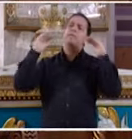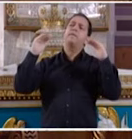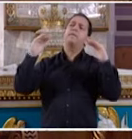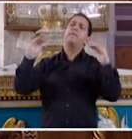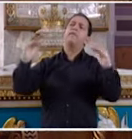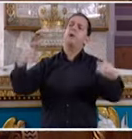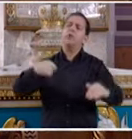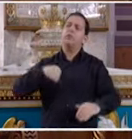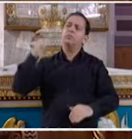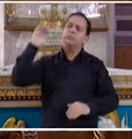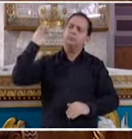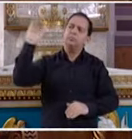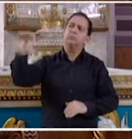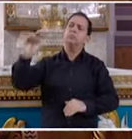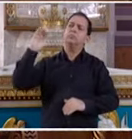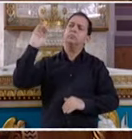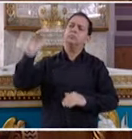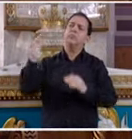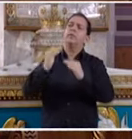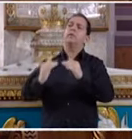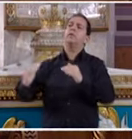Εγώ είπα, Κύριε,